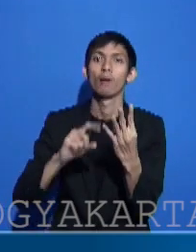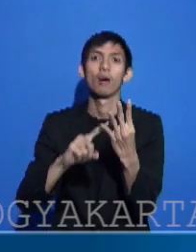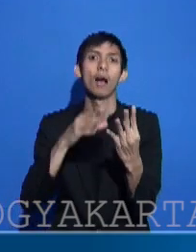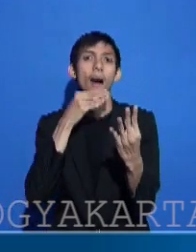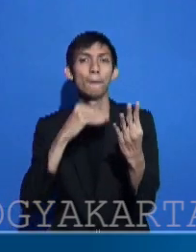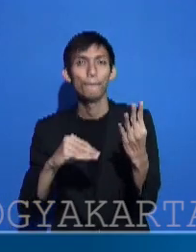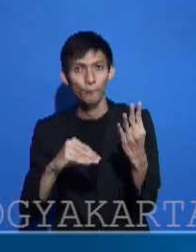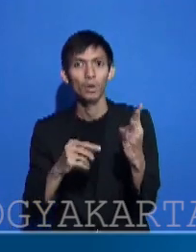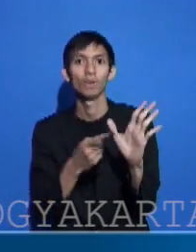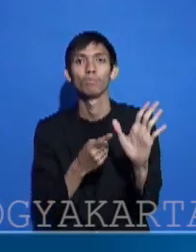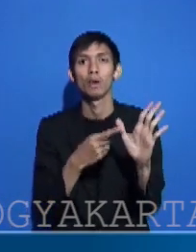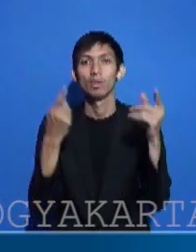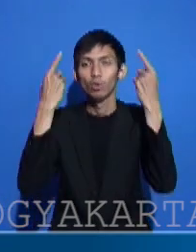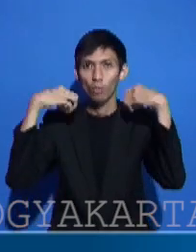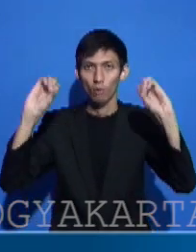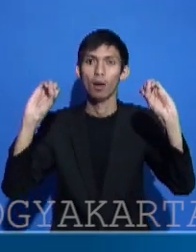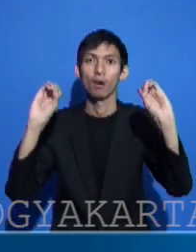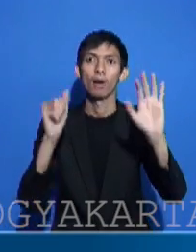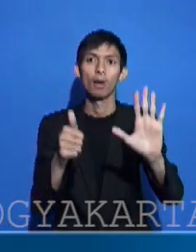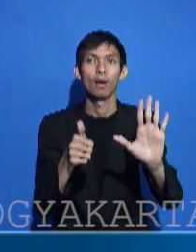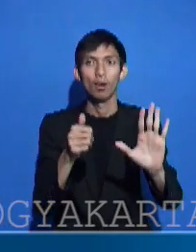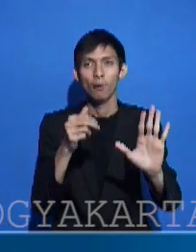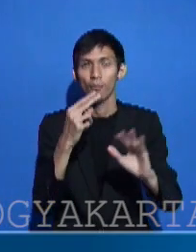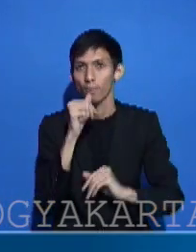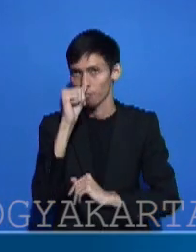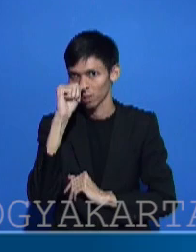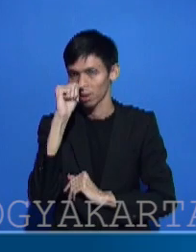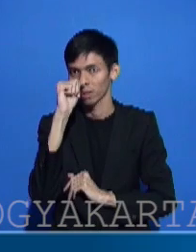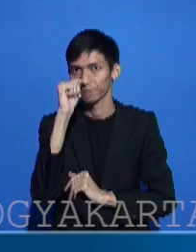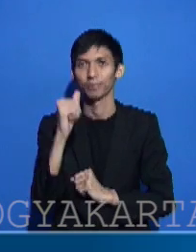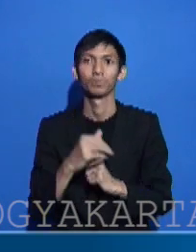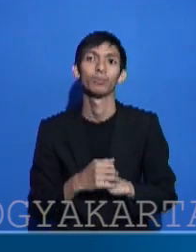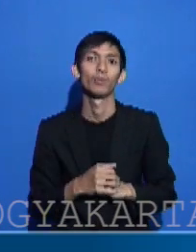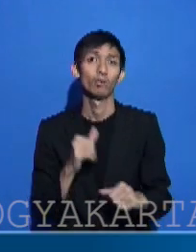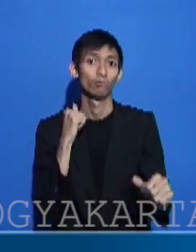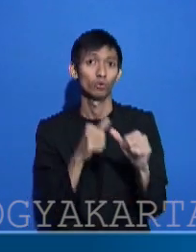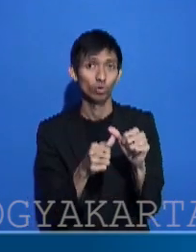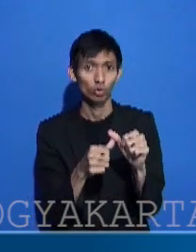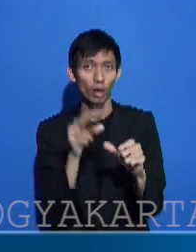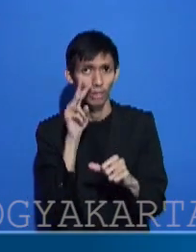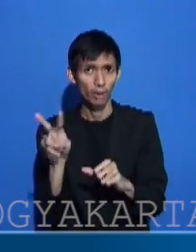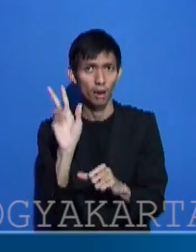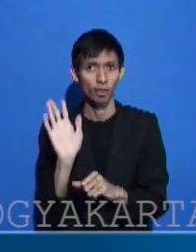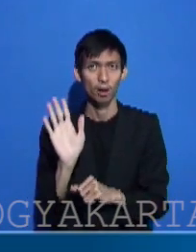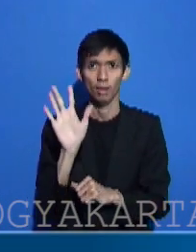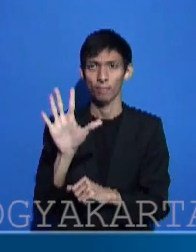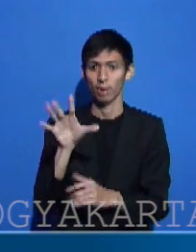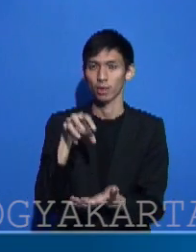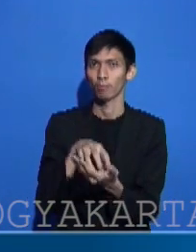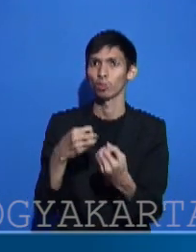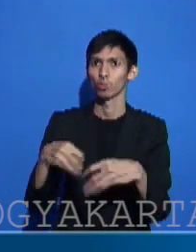babi. Kasatpol PP Kota Yogyakarta, Okto Nur Arafat menengarai adanya 5 titik di Kota Yogyakarta yang menjual daging